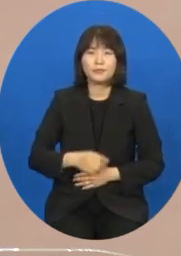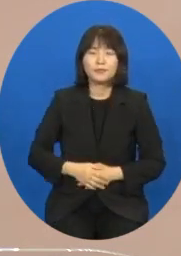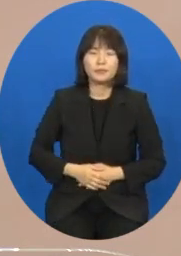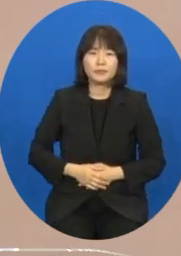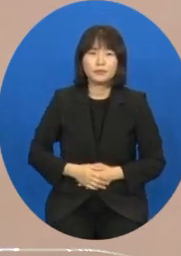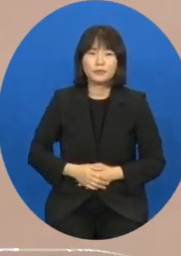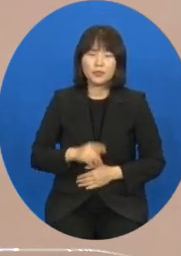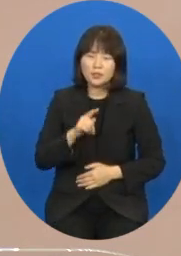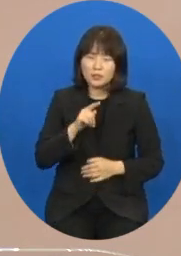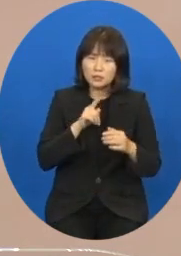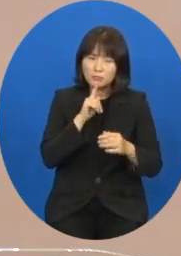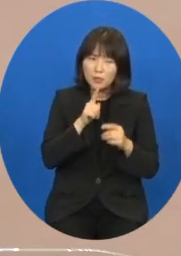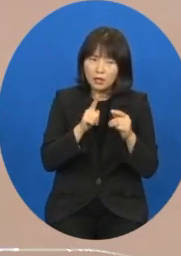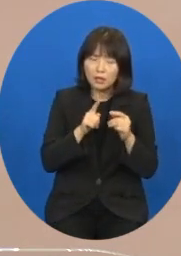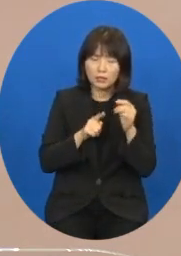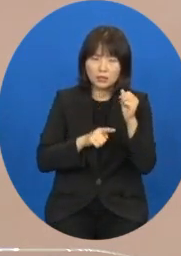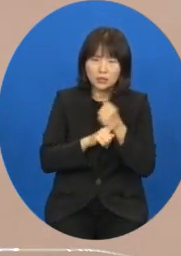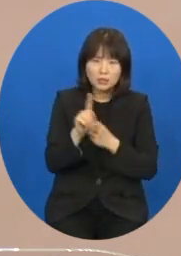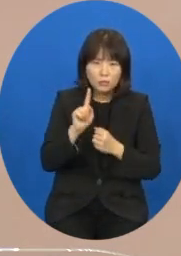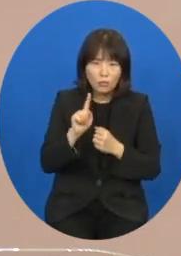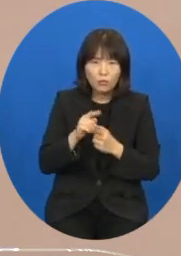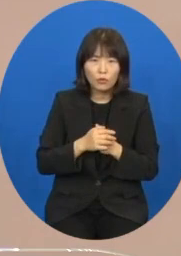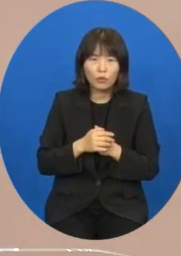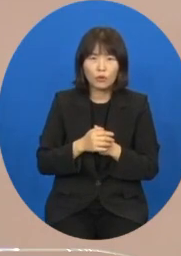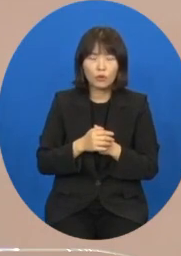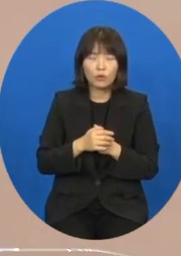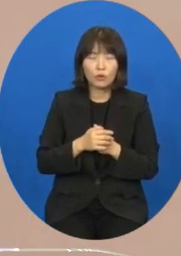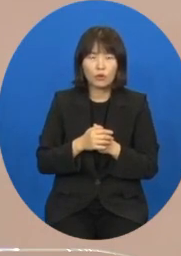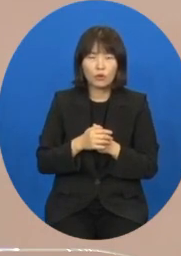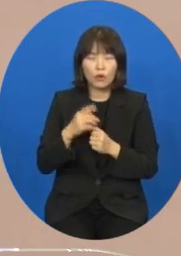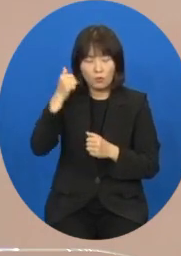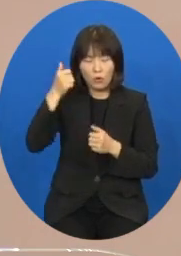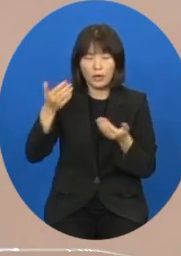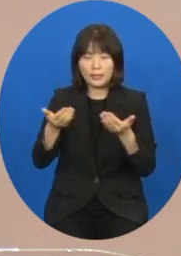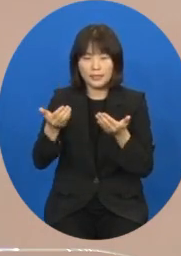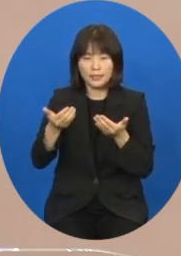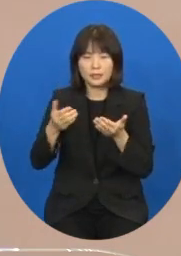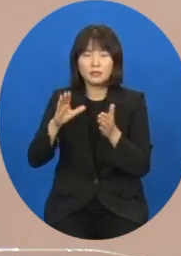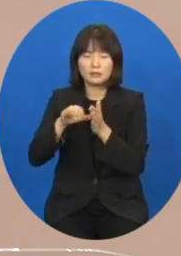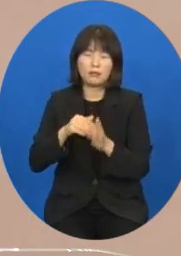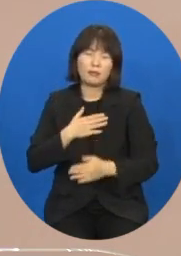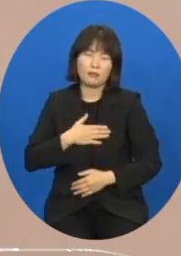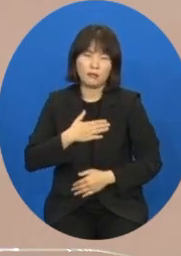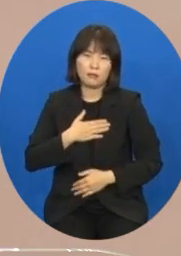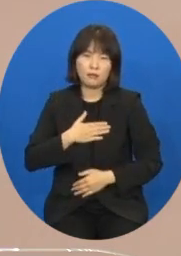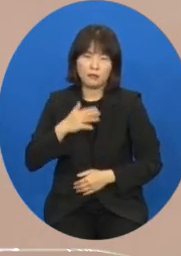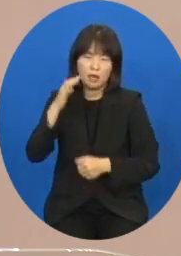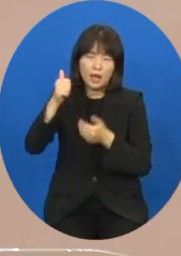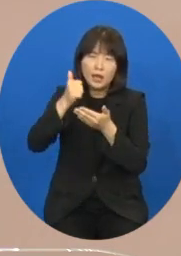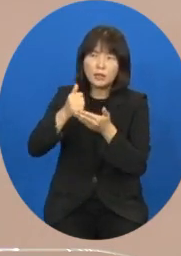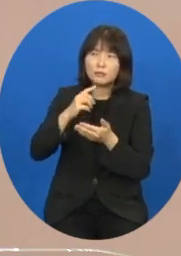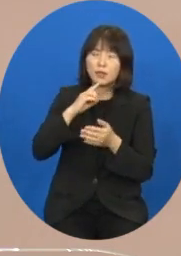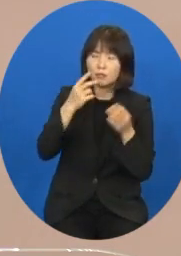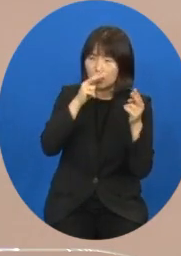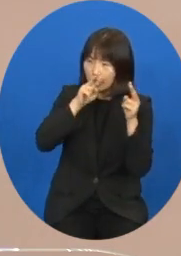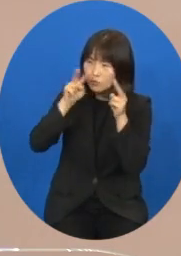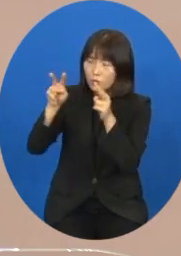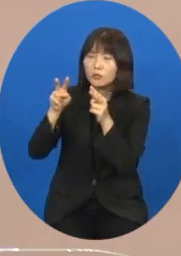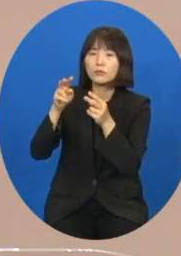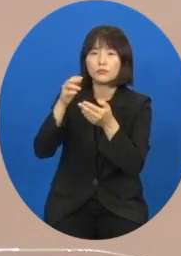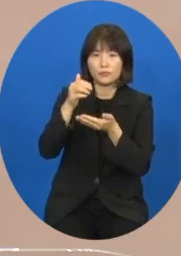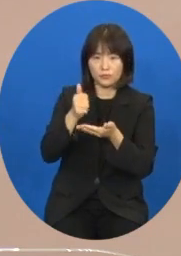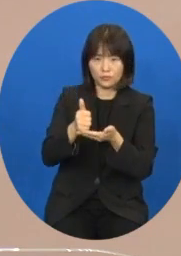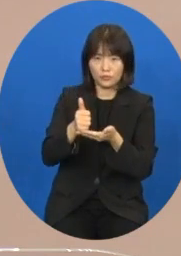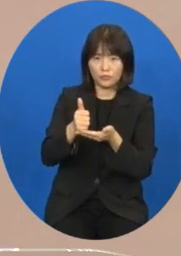그게 무슨 말인지를 실제로 목회해 보니까 알겠더라고요. 하나님만 바라보시는 분, 이분들이